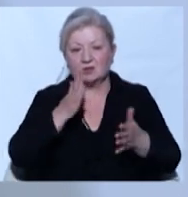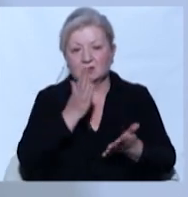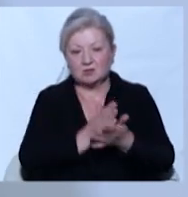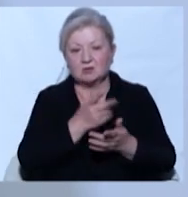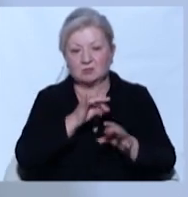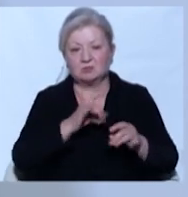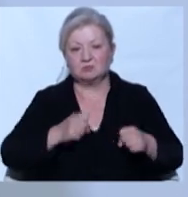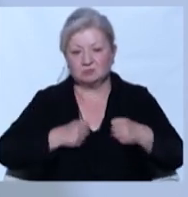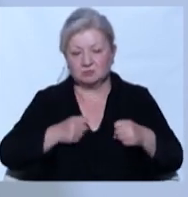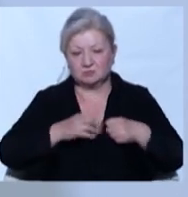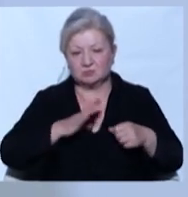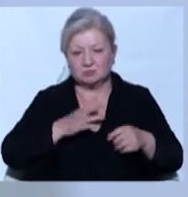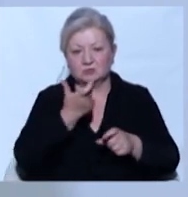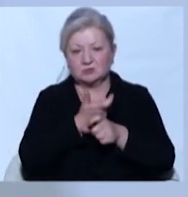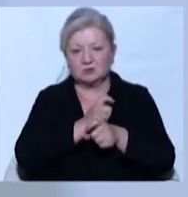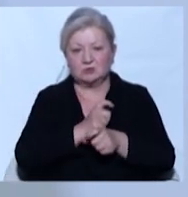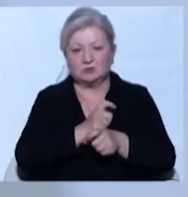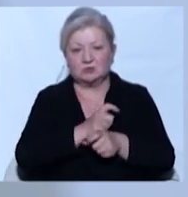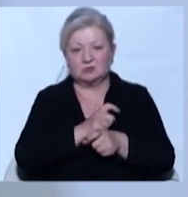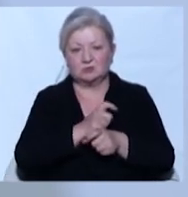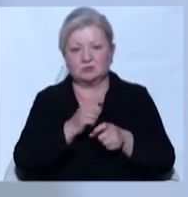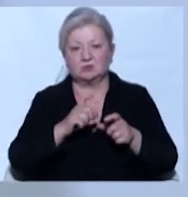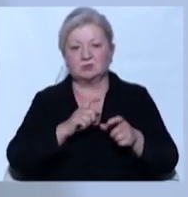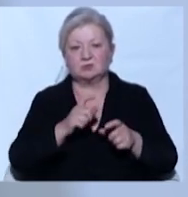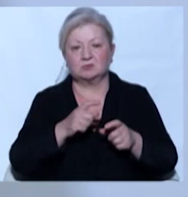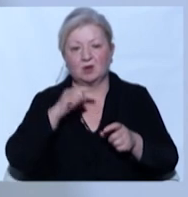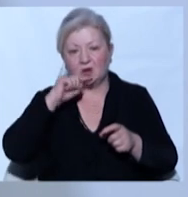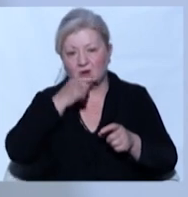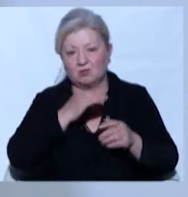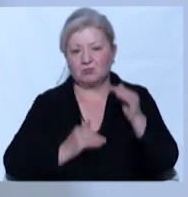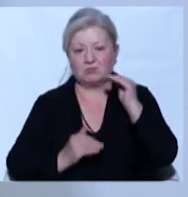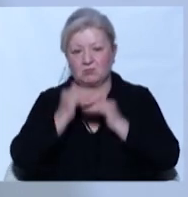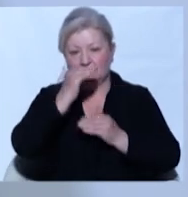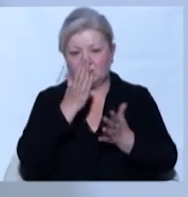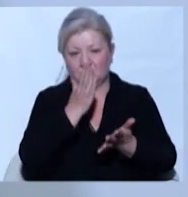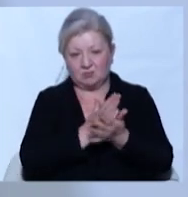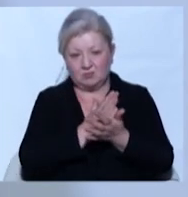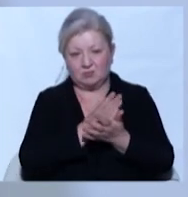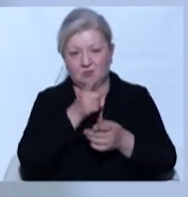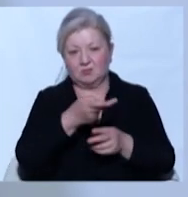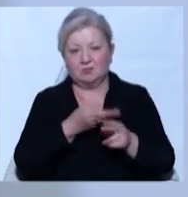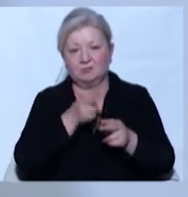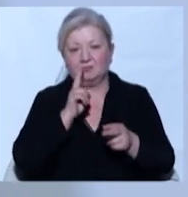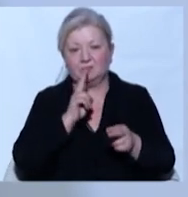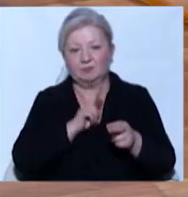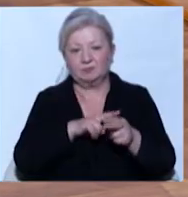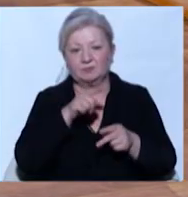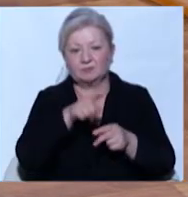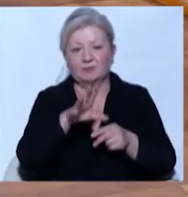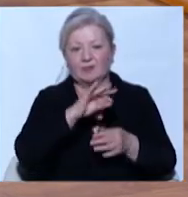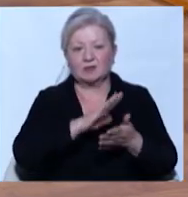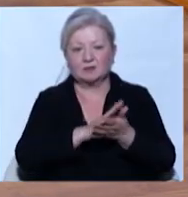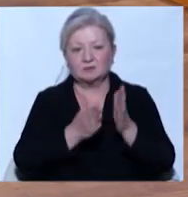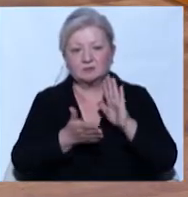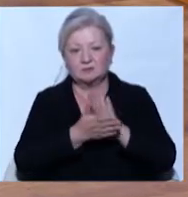განვითარებული, მაღალი შემოსავლის და მაღალი ეკონომიკური სტანდარტების ქვეყანა და სწორედ აი ეს